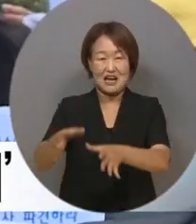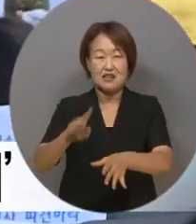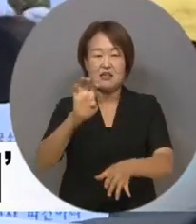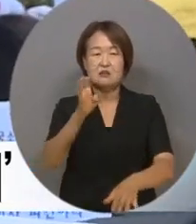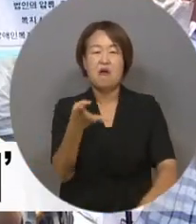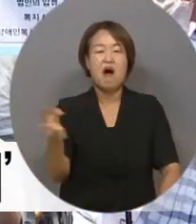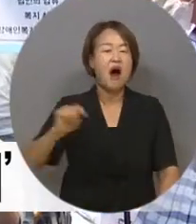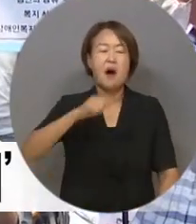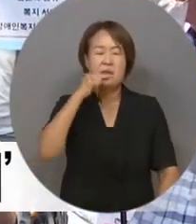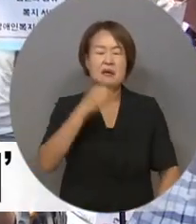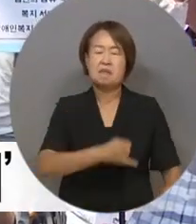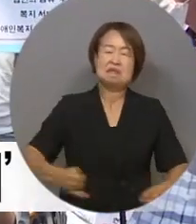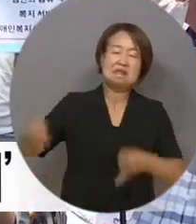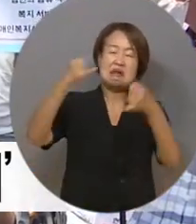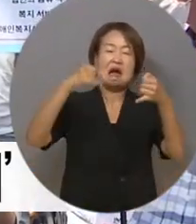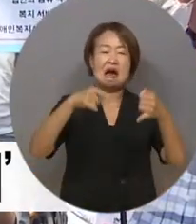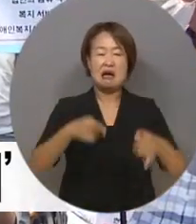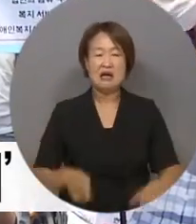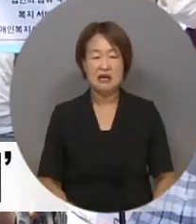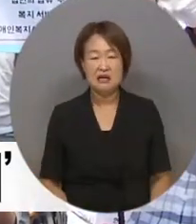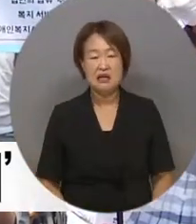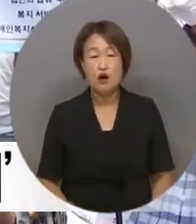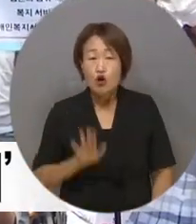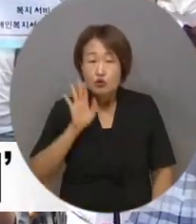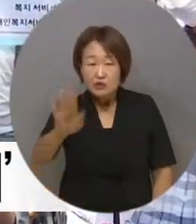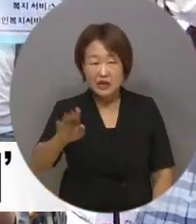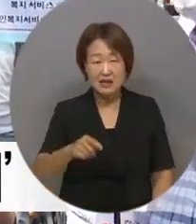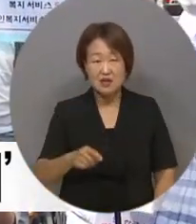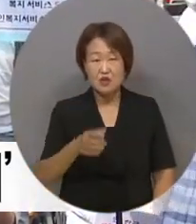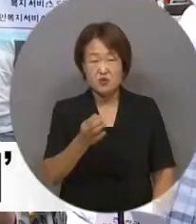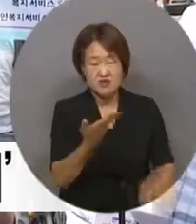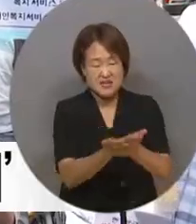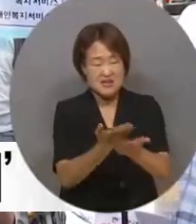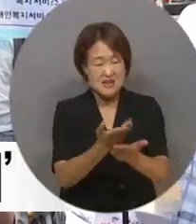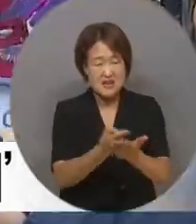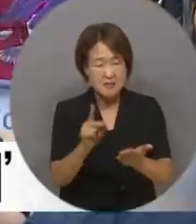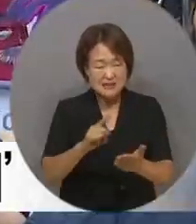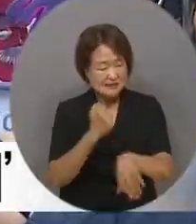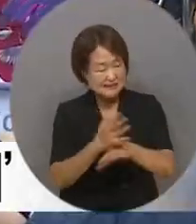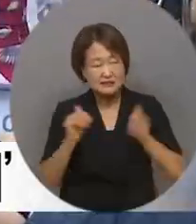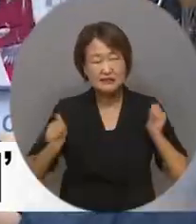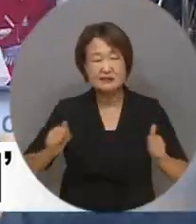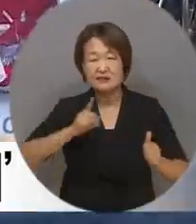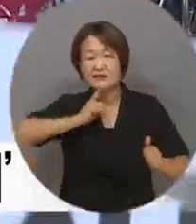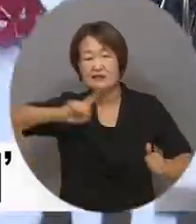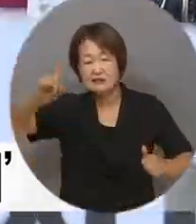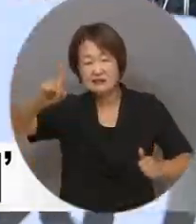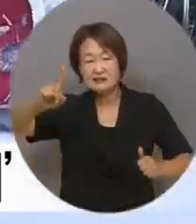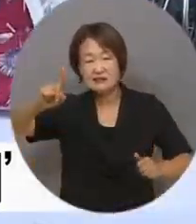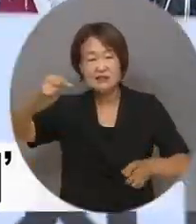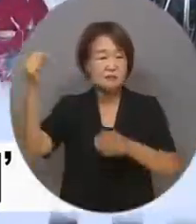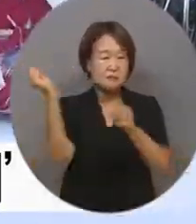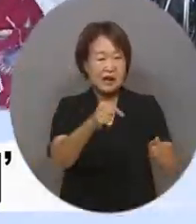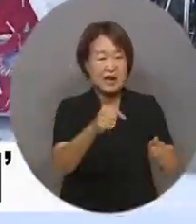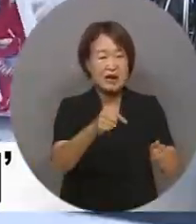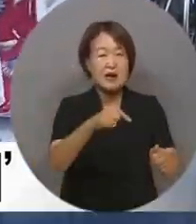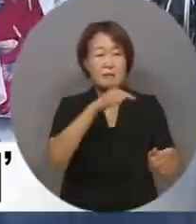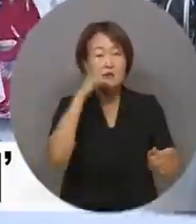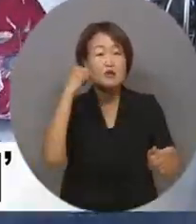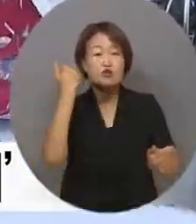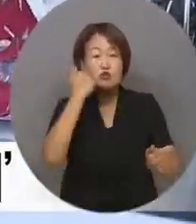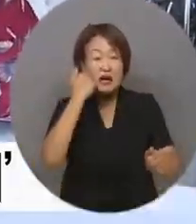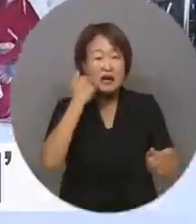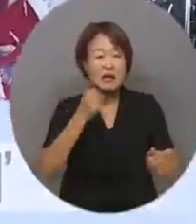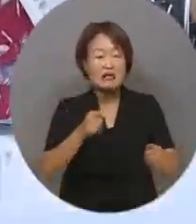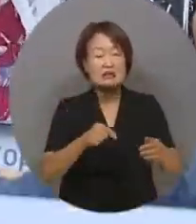40억 원대 빚을 지게 됐습니다. 이후 채권자들이 소송을 제기했고 법원의 추심 명령으로 그 빚은 고스란히